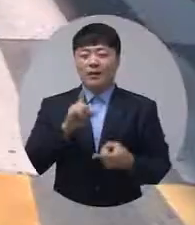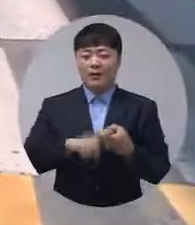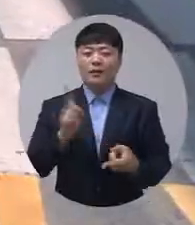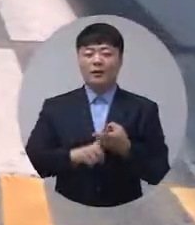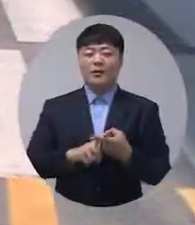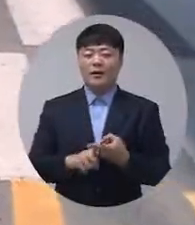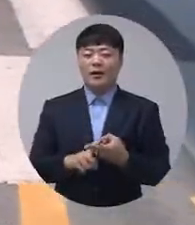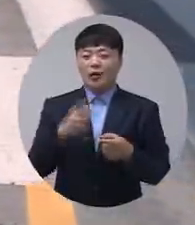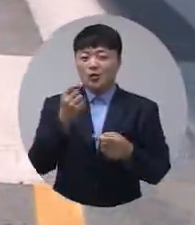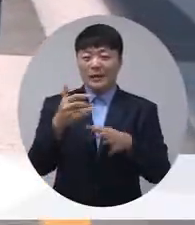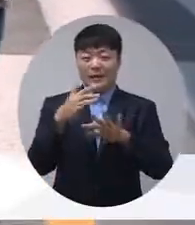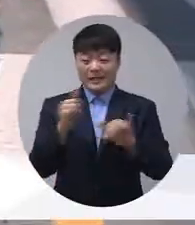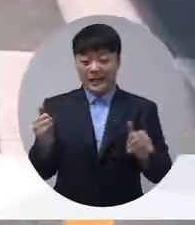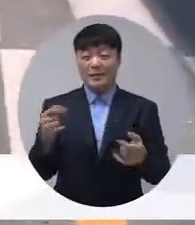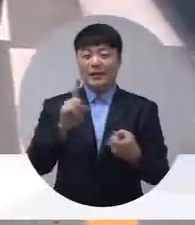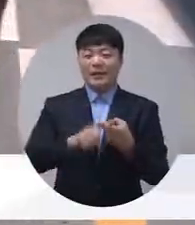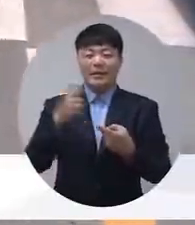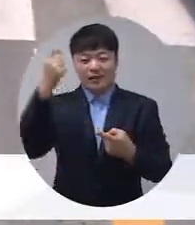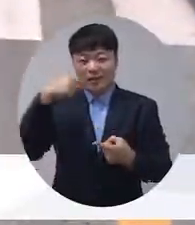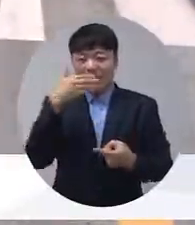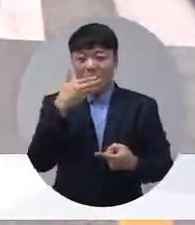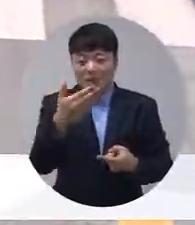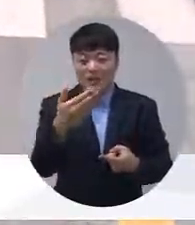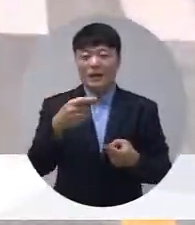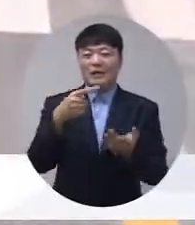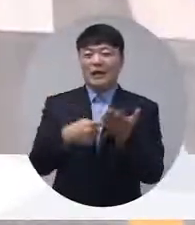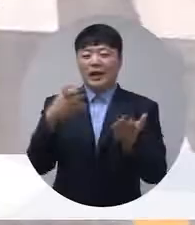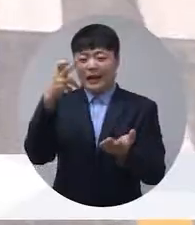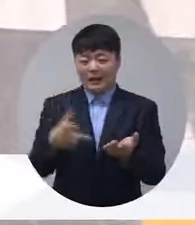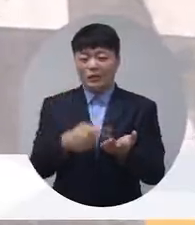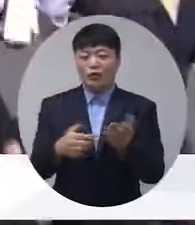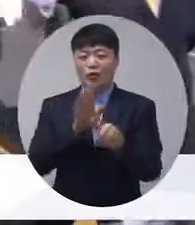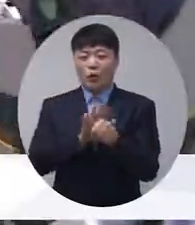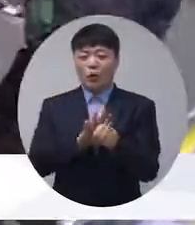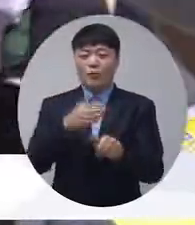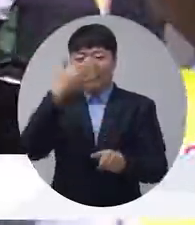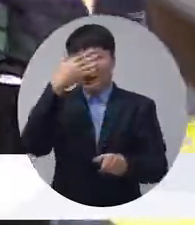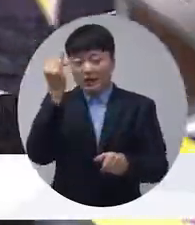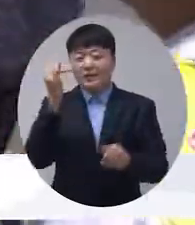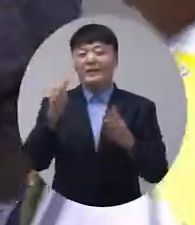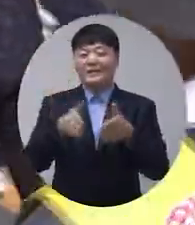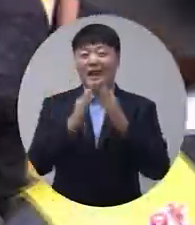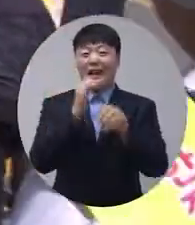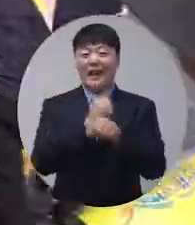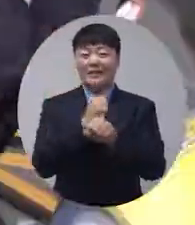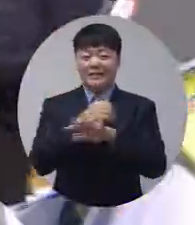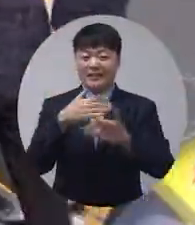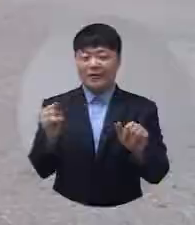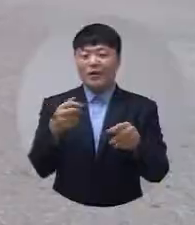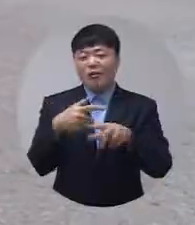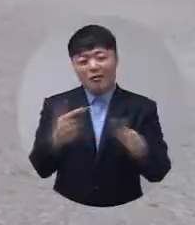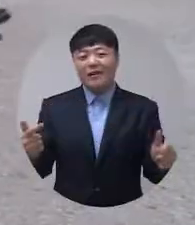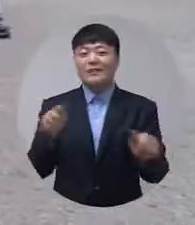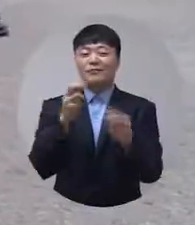위해 소상공인들이 피부로 체감할 수 있는 카드 수수료 지원 시책과 청년 여성 창업지원 등의 다양한